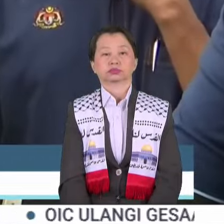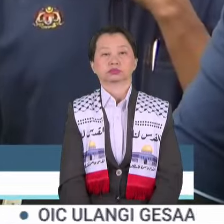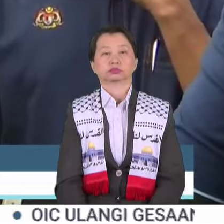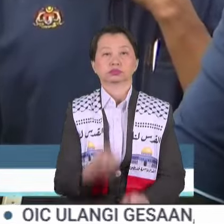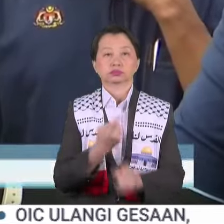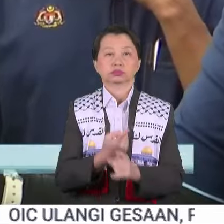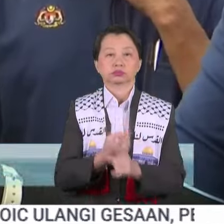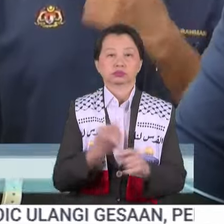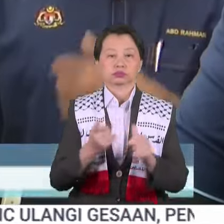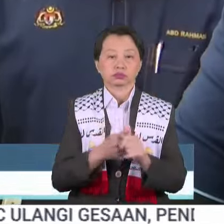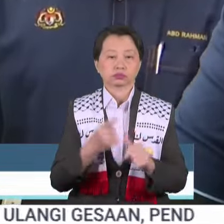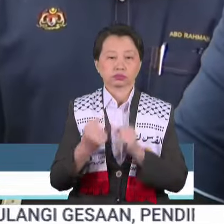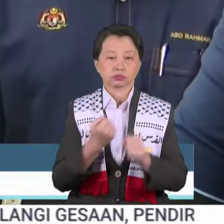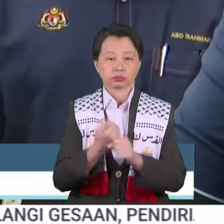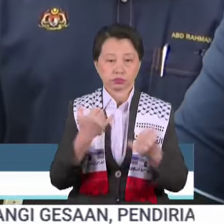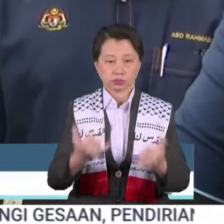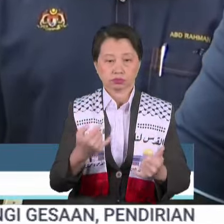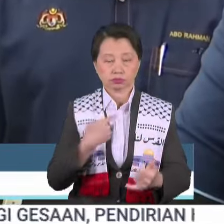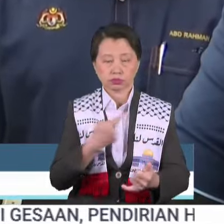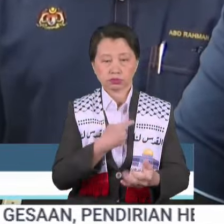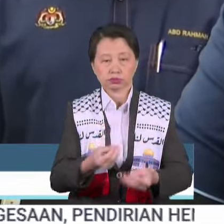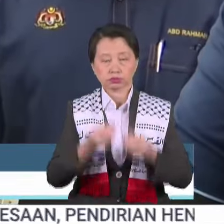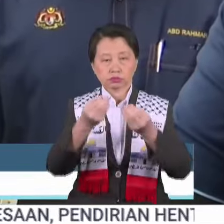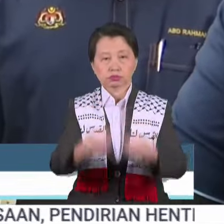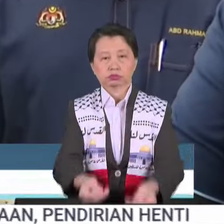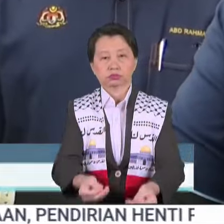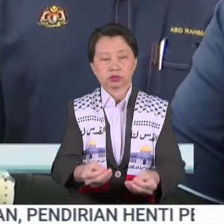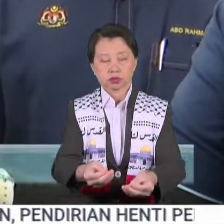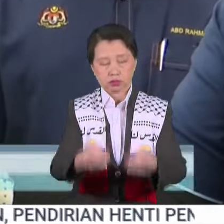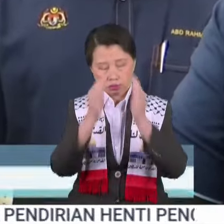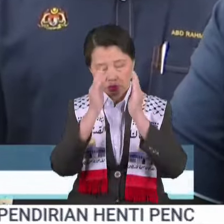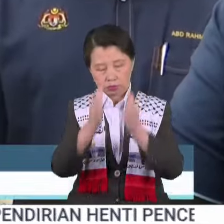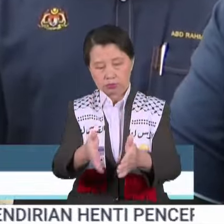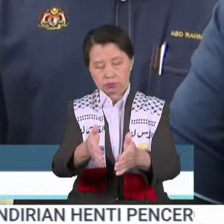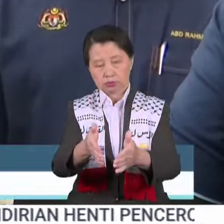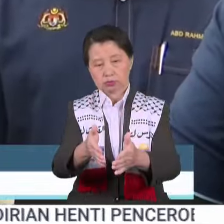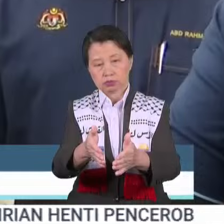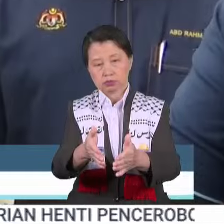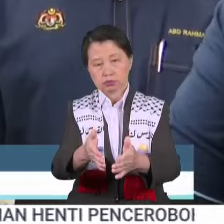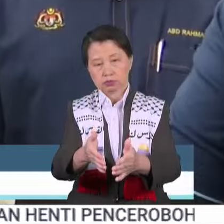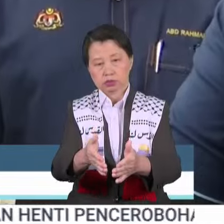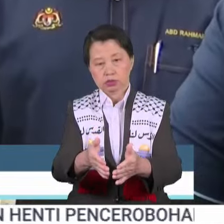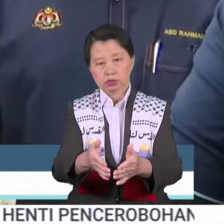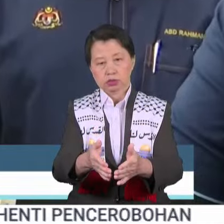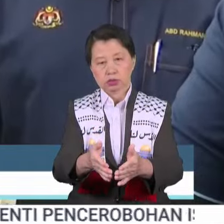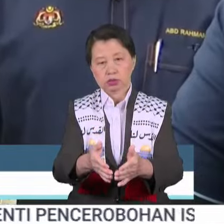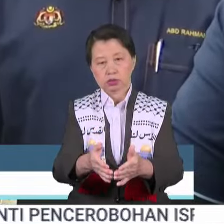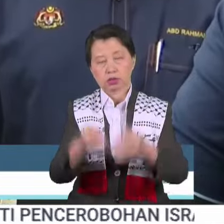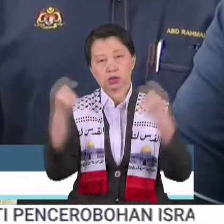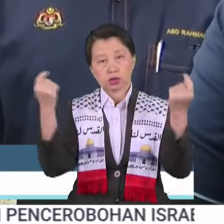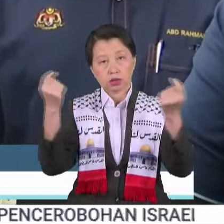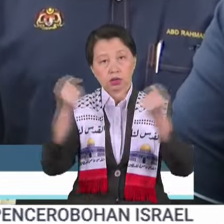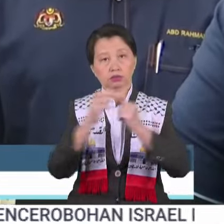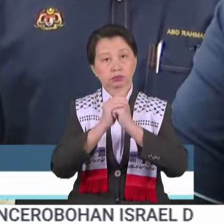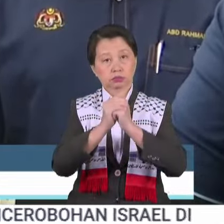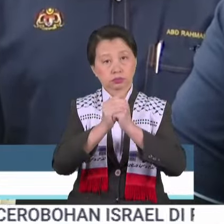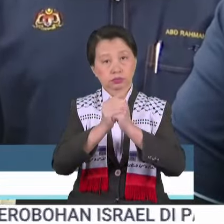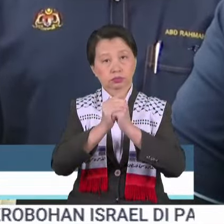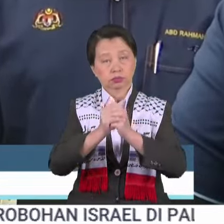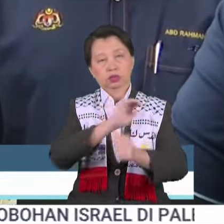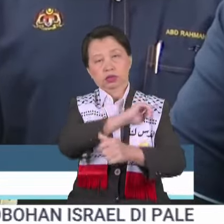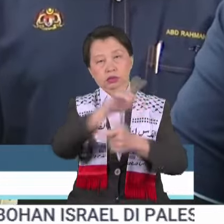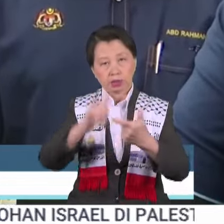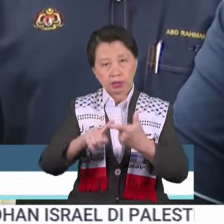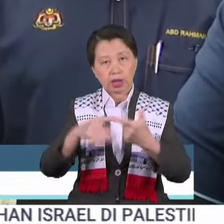Kebetulan yang pertama tahun ini kita bagi tumpuan kepada Kongsi Facai Tahun Baru Cina. Lepas